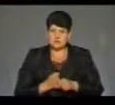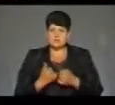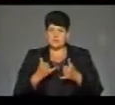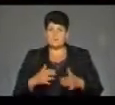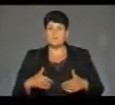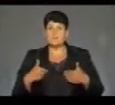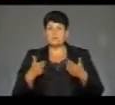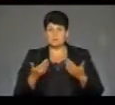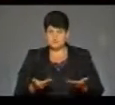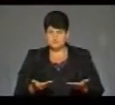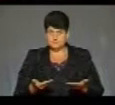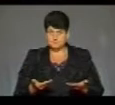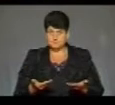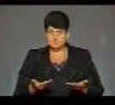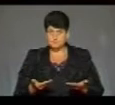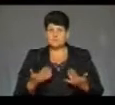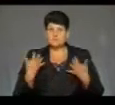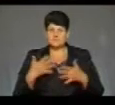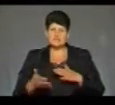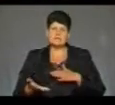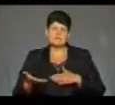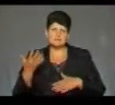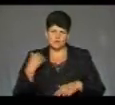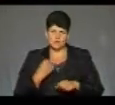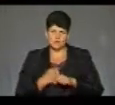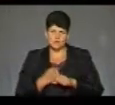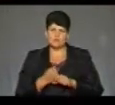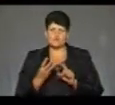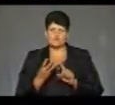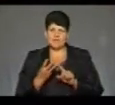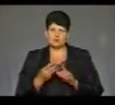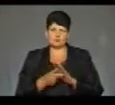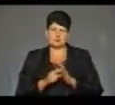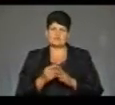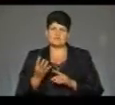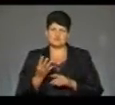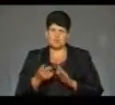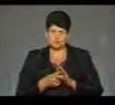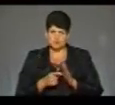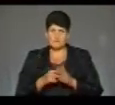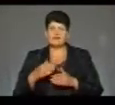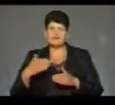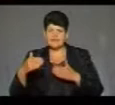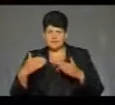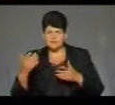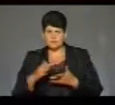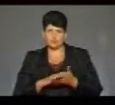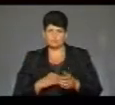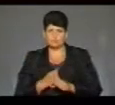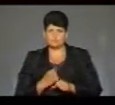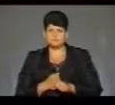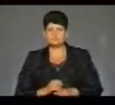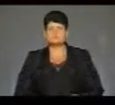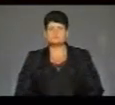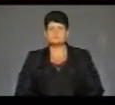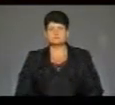пропонується оце, з нової української школи, ми вже давно робимо і в третіх класах, і в четвертих. і далі будемо продовжувати робити. Ірина